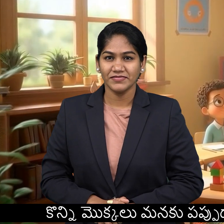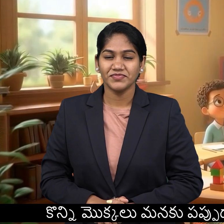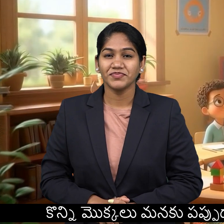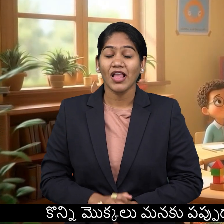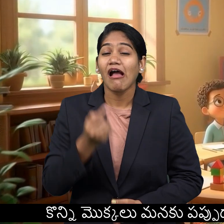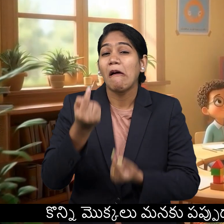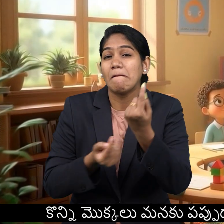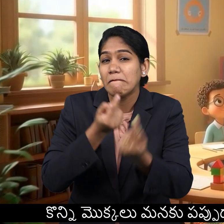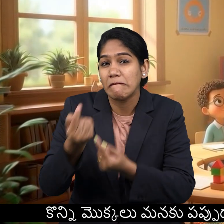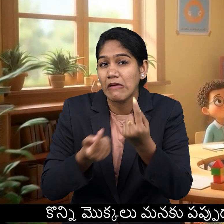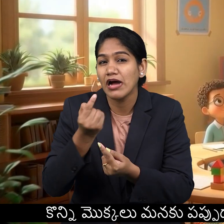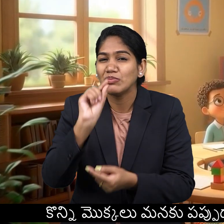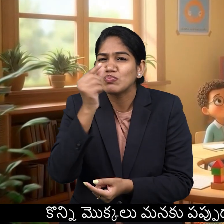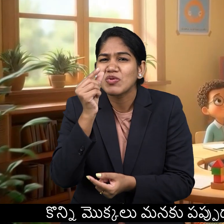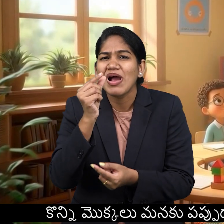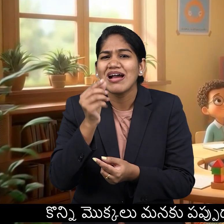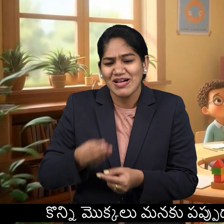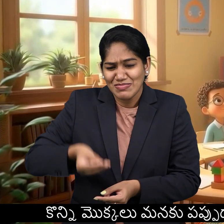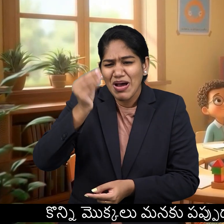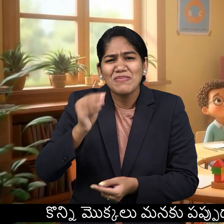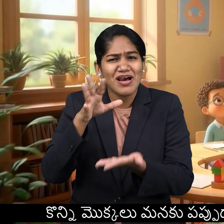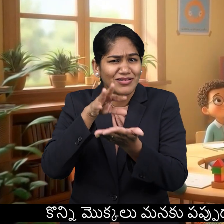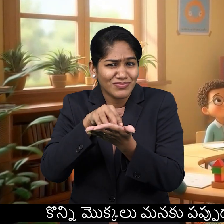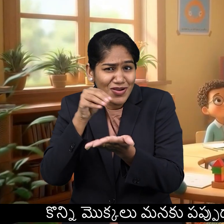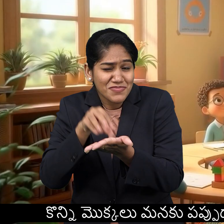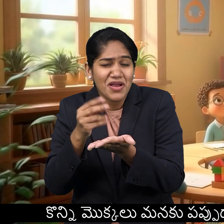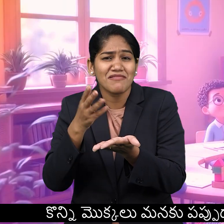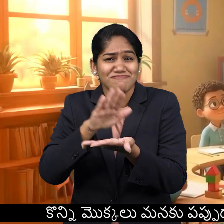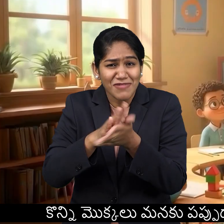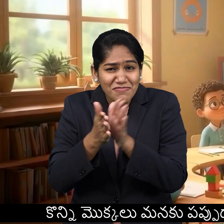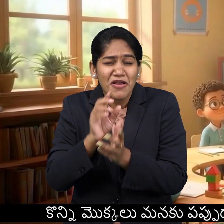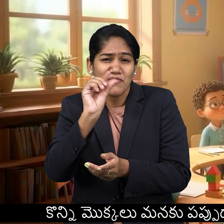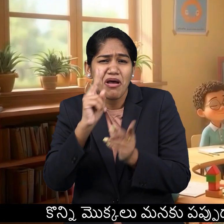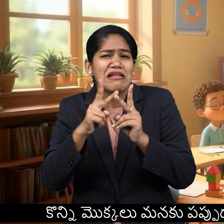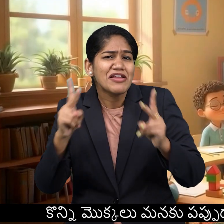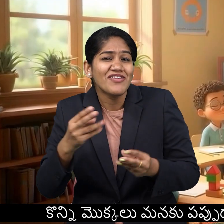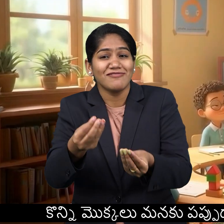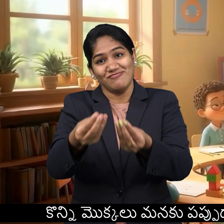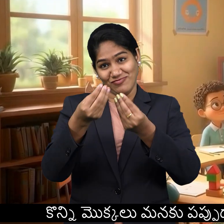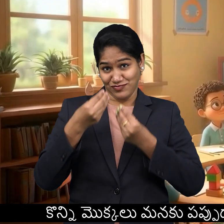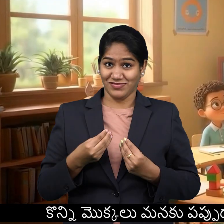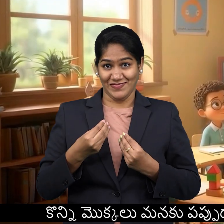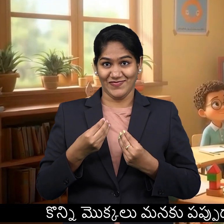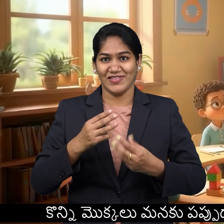కొన్ని మొక్కలు మనకు పప్పు ధాన్యాలు మరియు ఆహార ధాన్యాలు ఇస్తాయి.